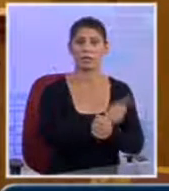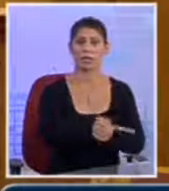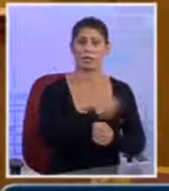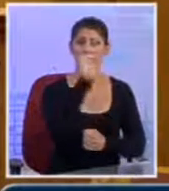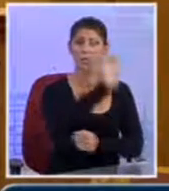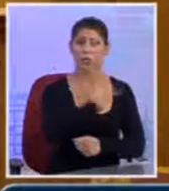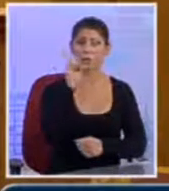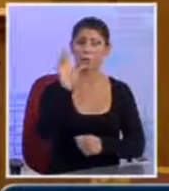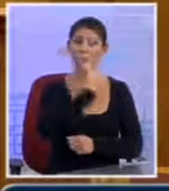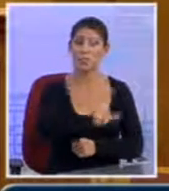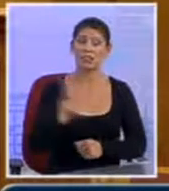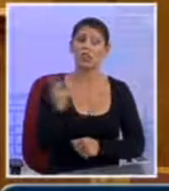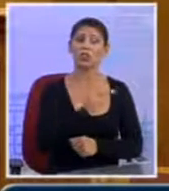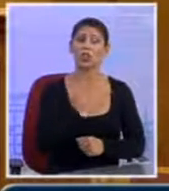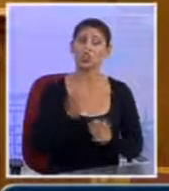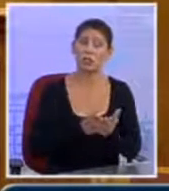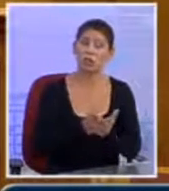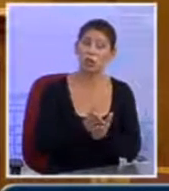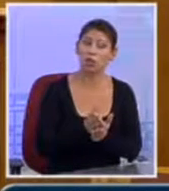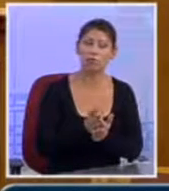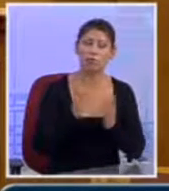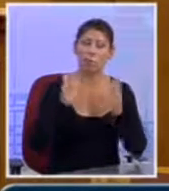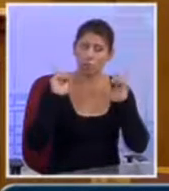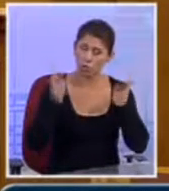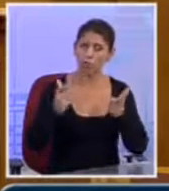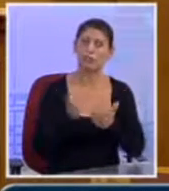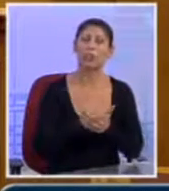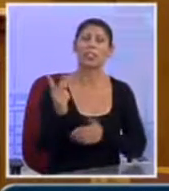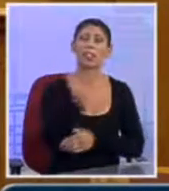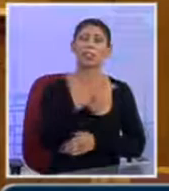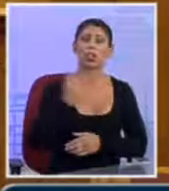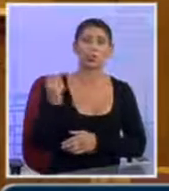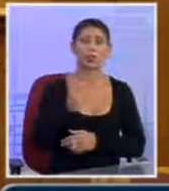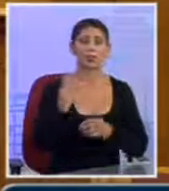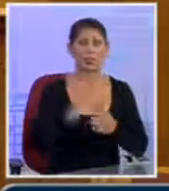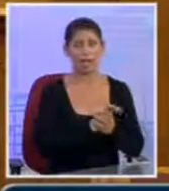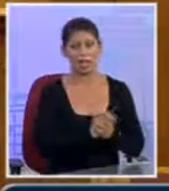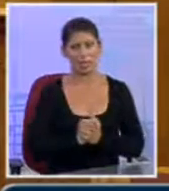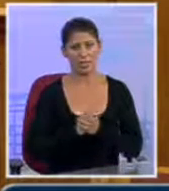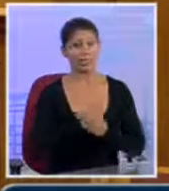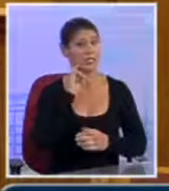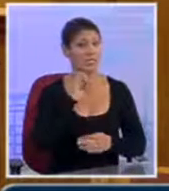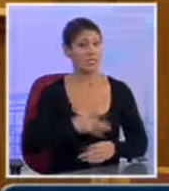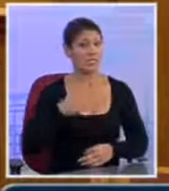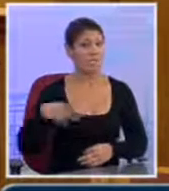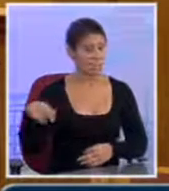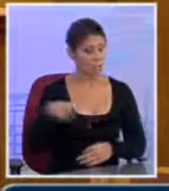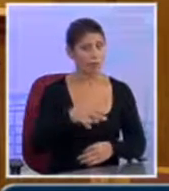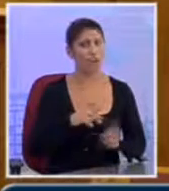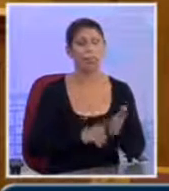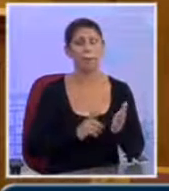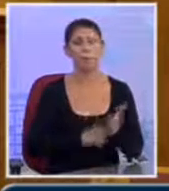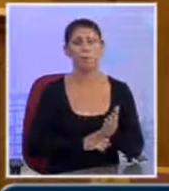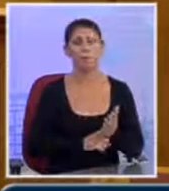για μια Ευρώπη της κοινωνικής δημοκρατίας και της κοινωνικής αλληλεγγύης. Κυρίες και κύριοι συνάδελφοι, θα πρέπει